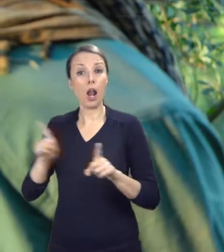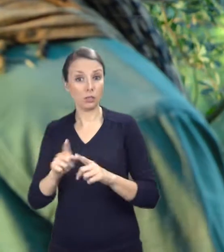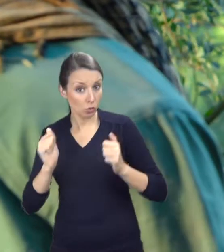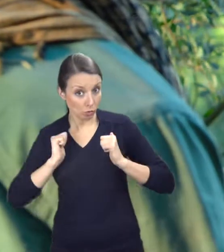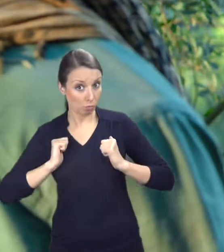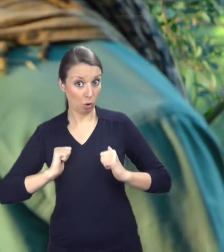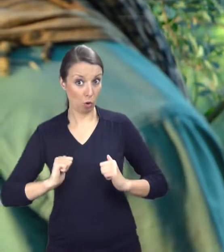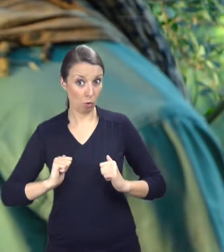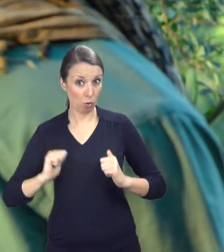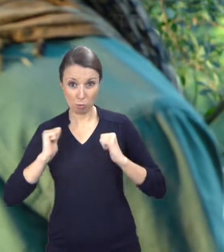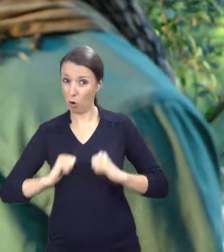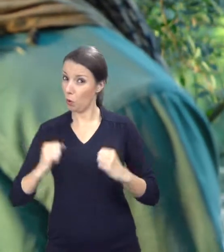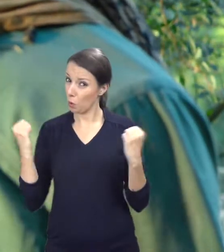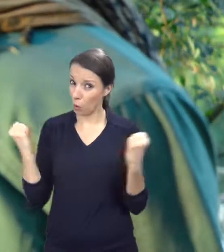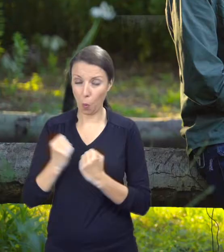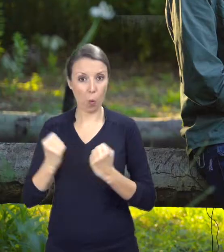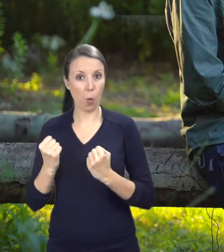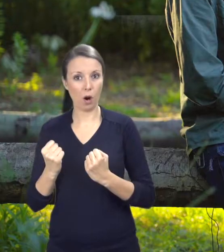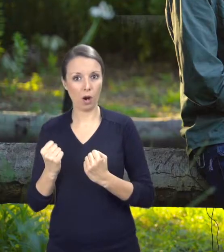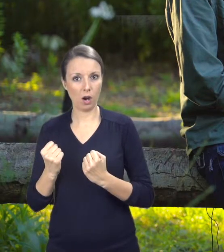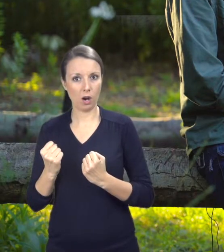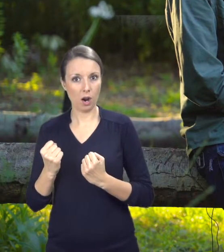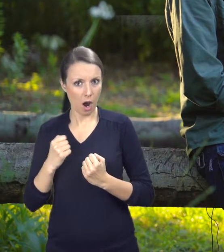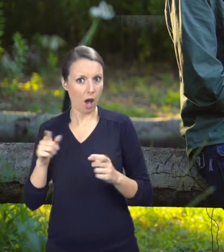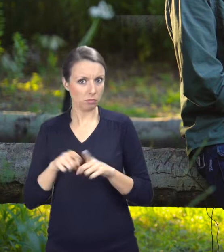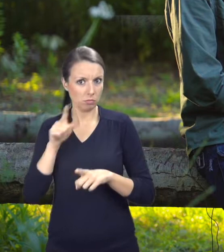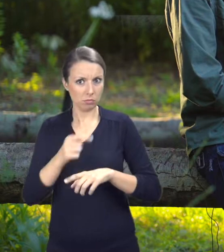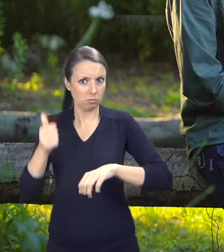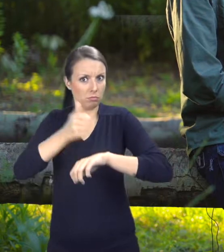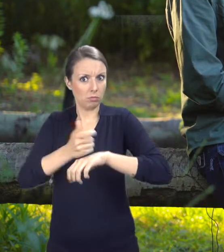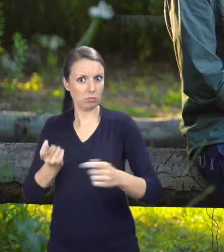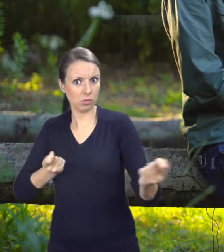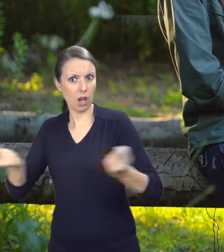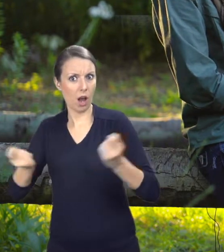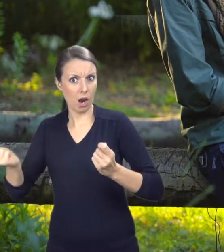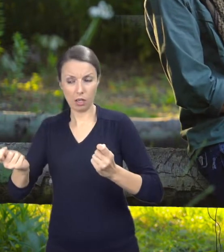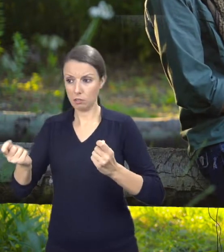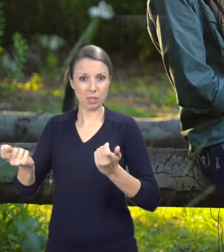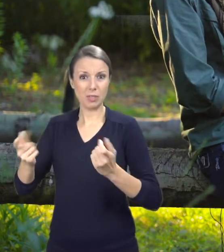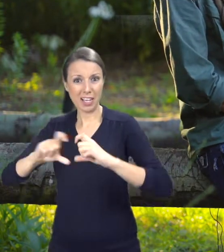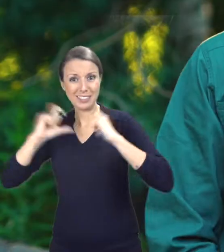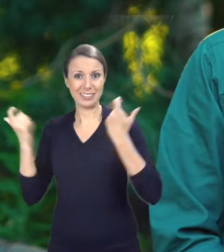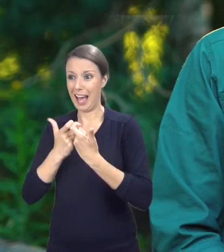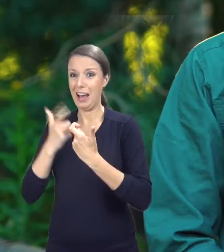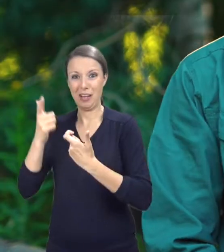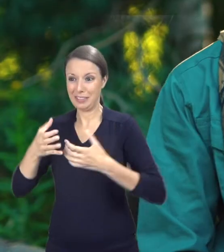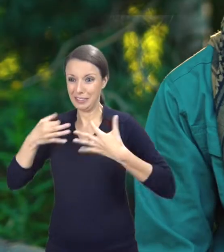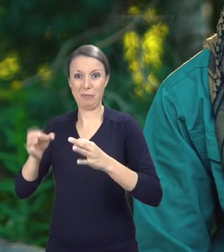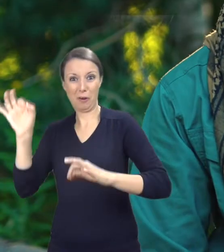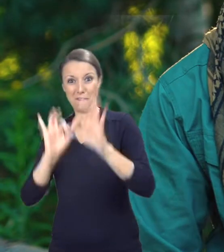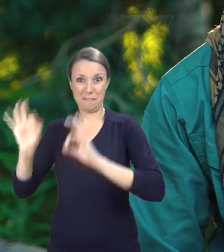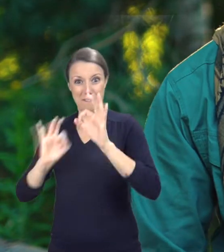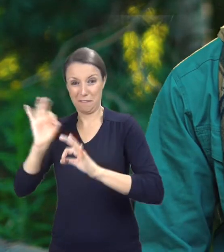bardzo dużym, bo z bardzo dużym spokojem do tego podszedłeś. No i kierowała całą tą akcją naprawczą. Jak jest dobry zespół,